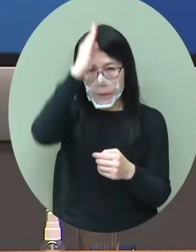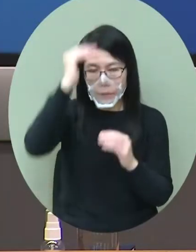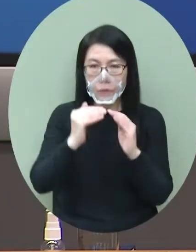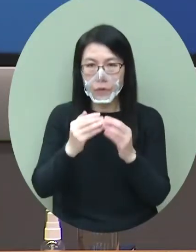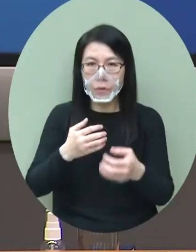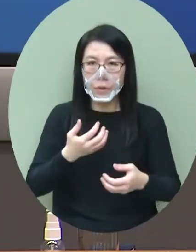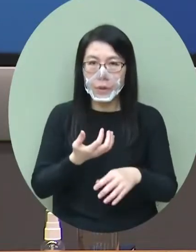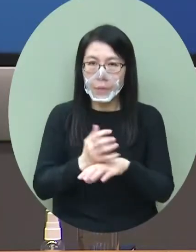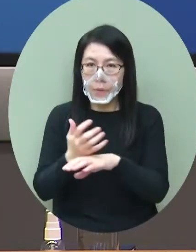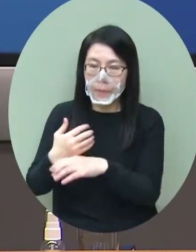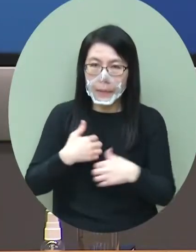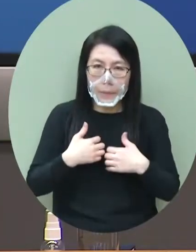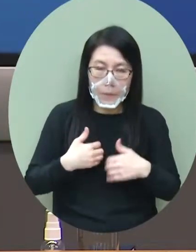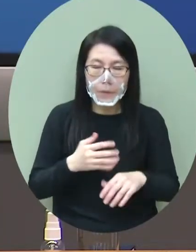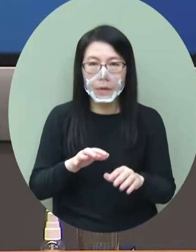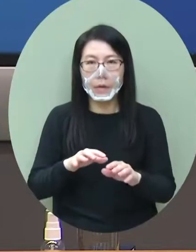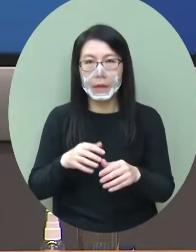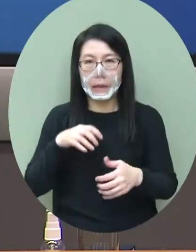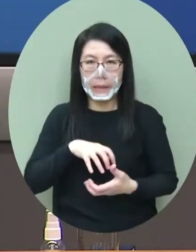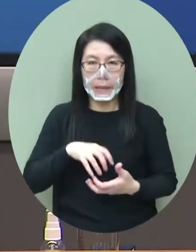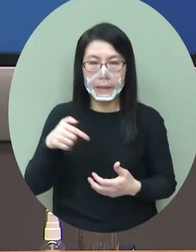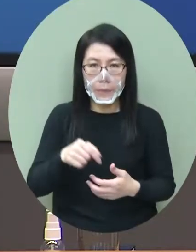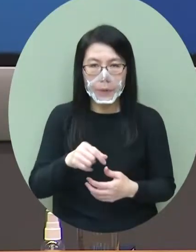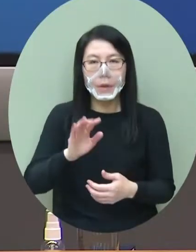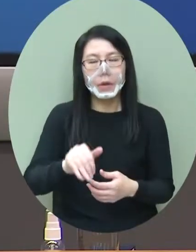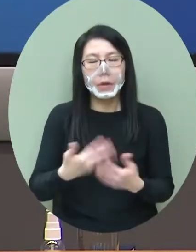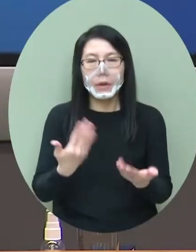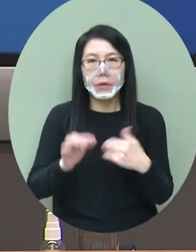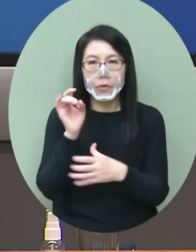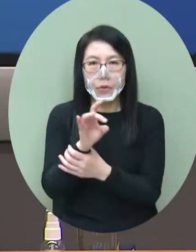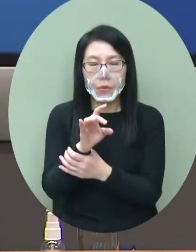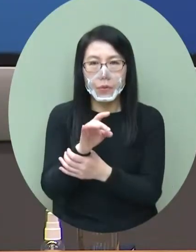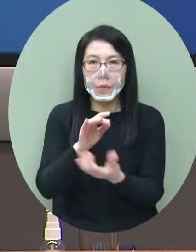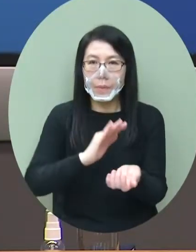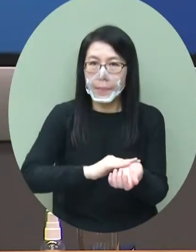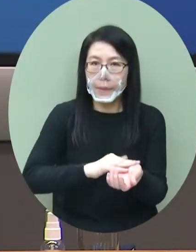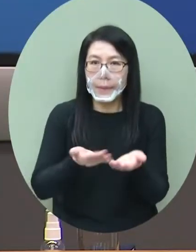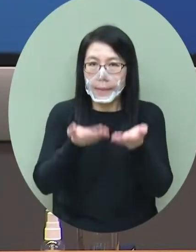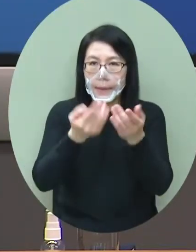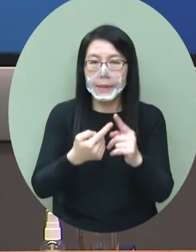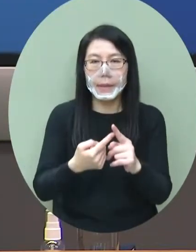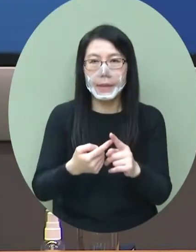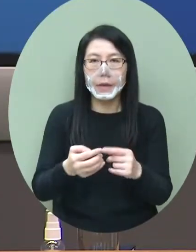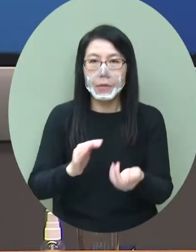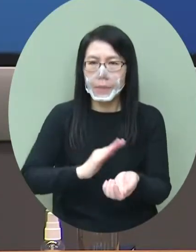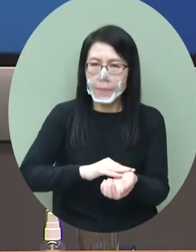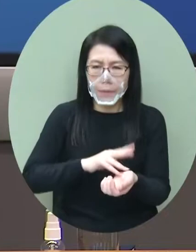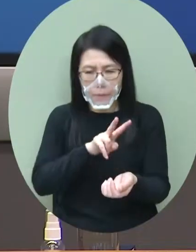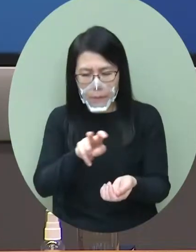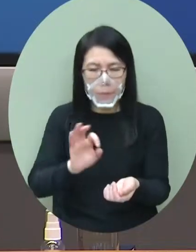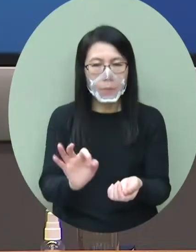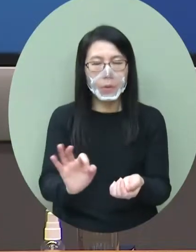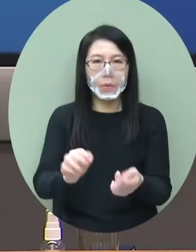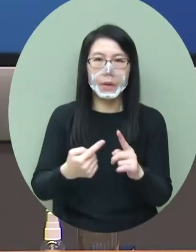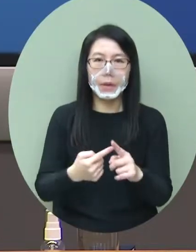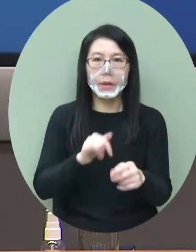民对于消防署的救护服务的需求的压力，同时呢及早的把症状轻微没有病